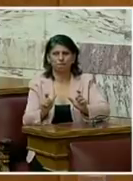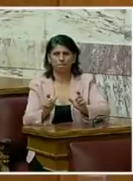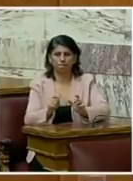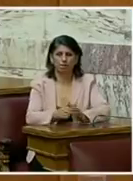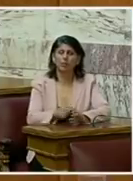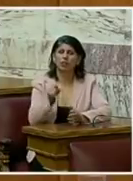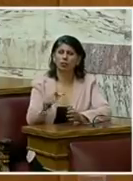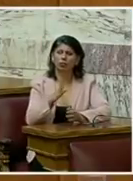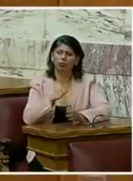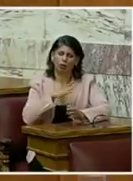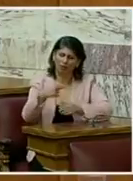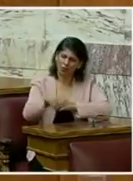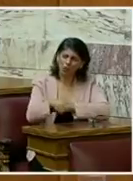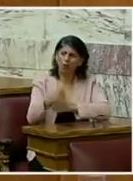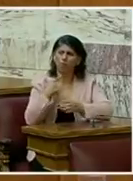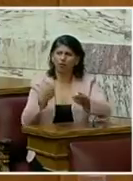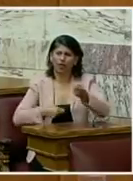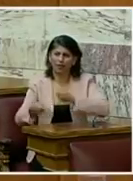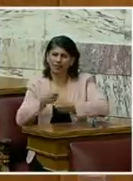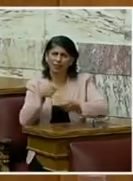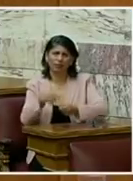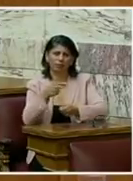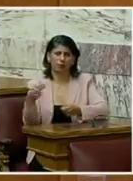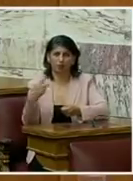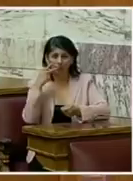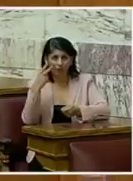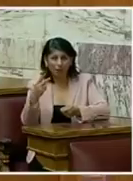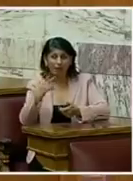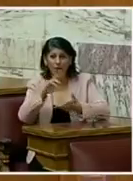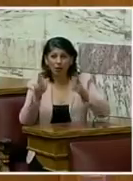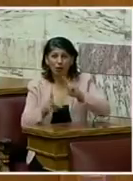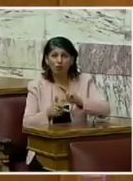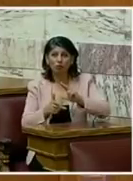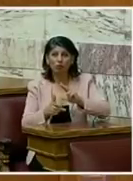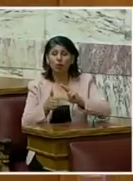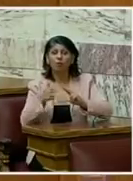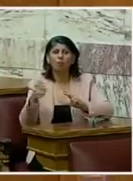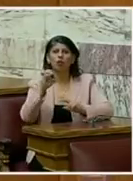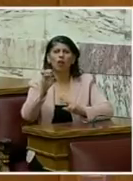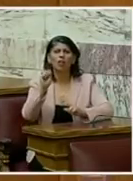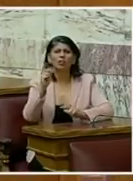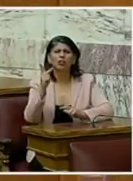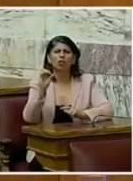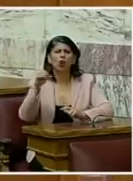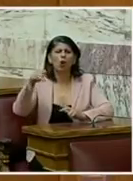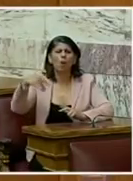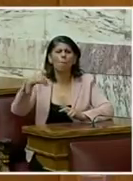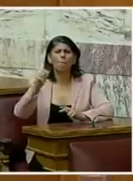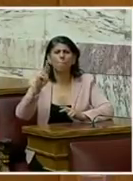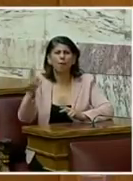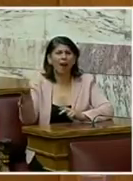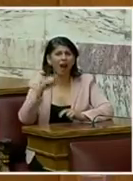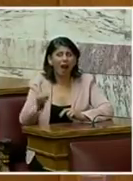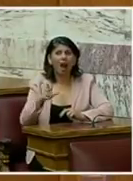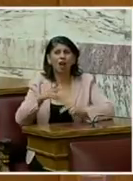την υπόθεση. Είδατε προηγούμενο σε παγκόσμιο επίπεδο. Εκτός από την πατρίδα του Εσκομπάρ, άλλη τέτοια χώρα δεν υπάρχει να μείνετε ως